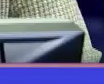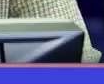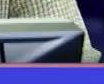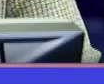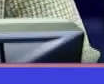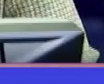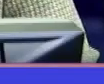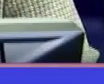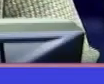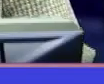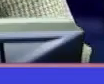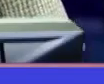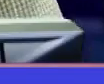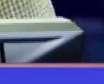ฮะใช่ค่ะประเทศไทยเราเนาะนะฮะค่ะ